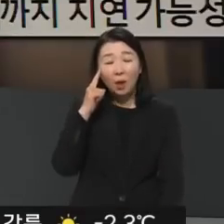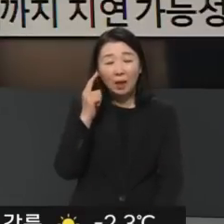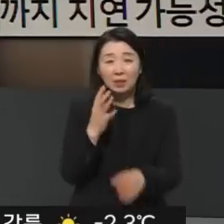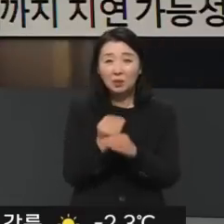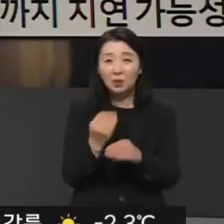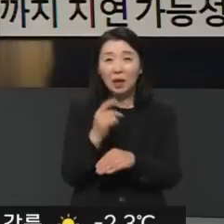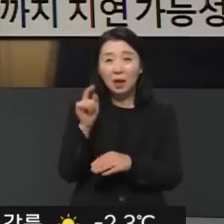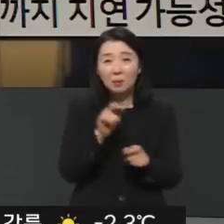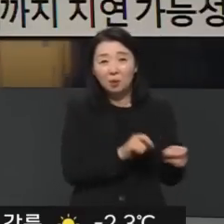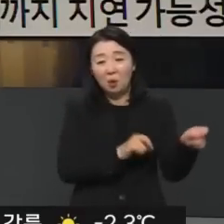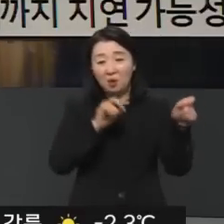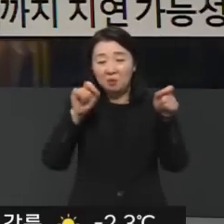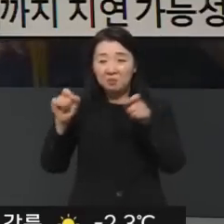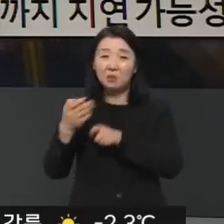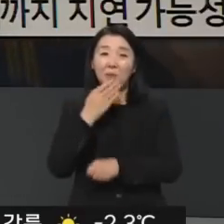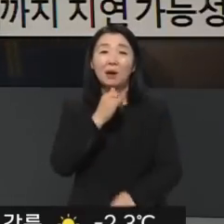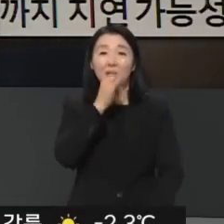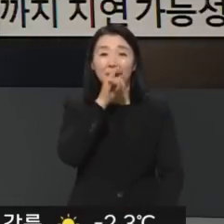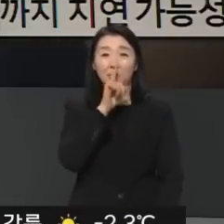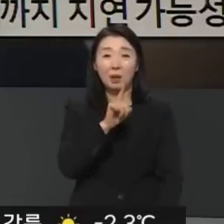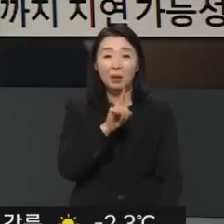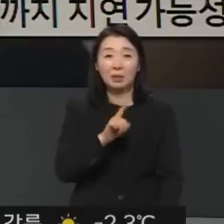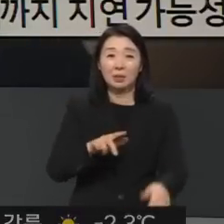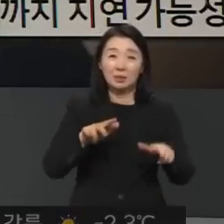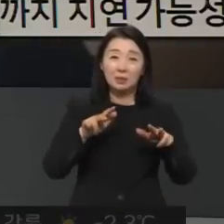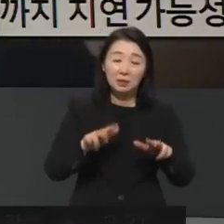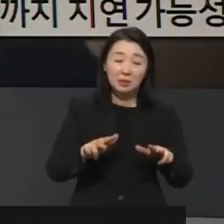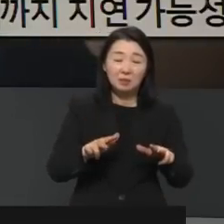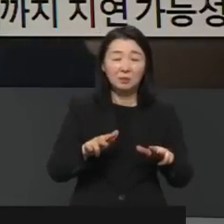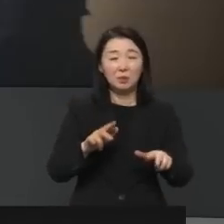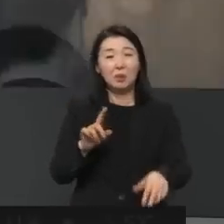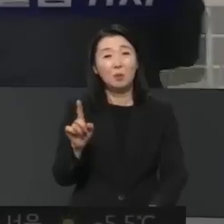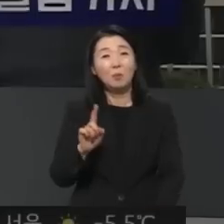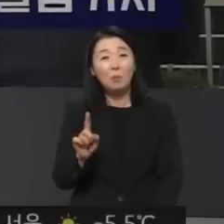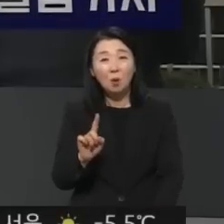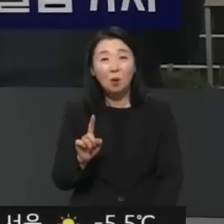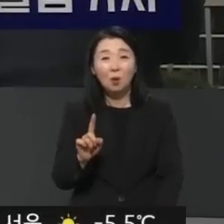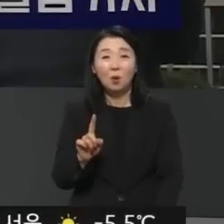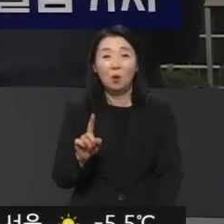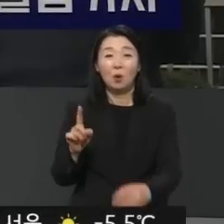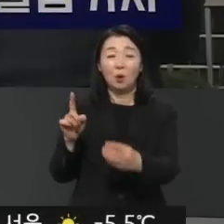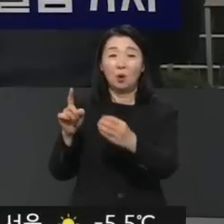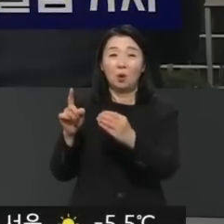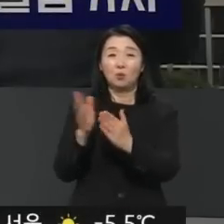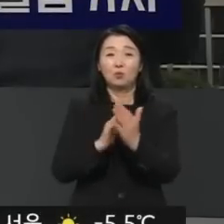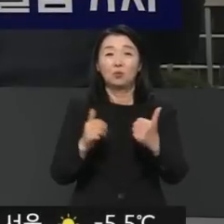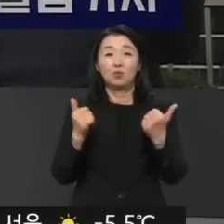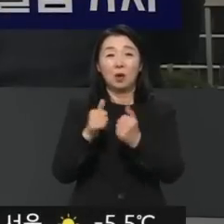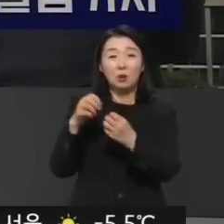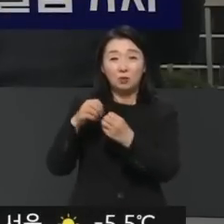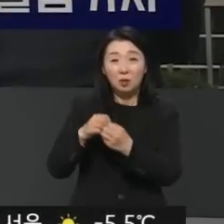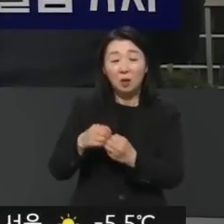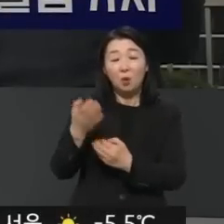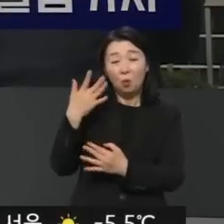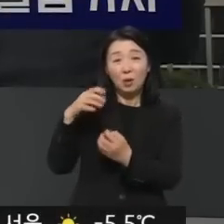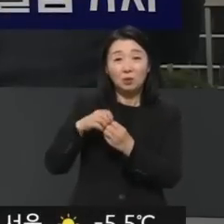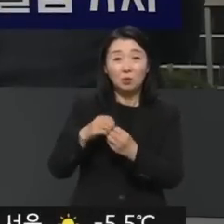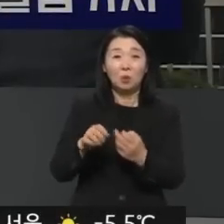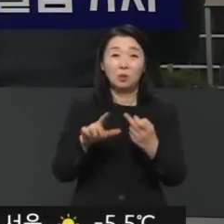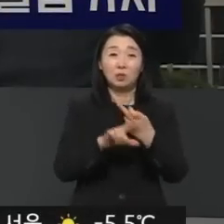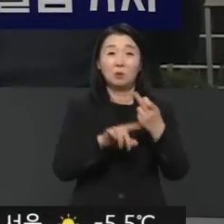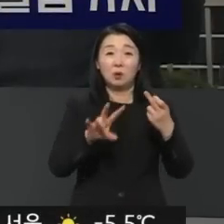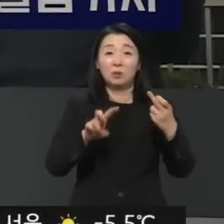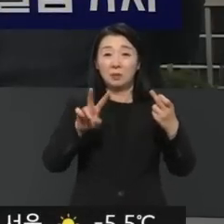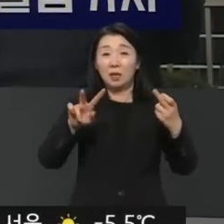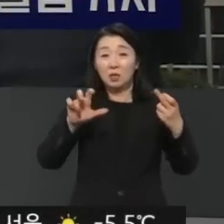차례 더 미룰 수 있다는 관측도 나오는데요. 지금은 사라지다시피 한 국회 출입 기자들의 오랜 전통 이 12월